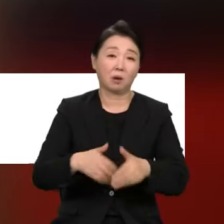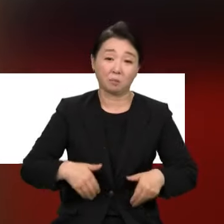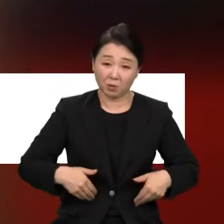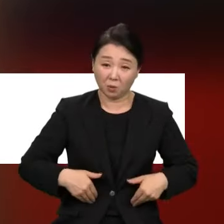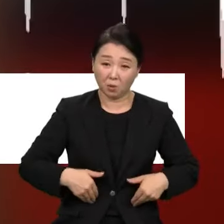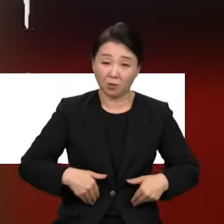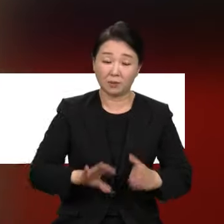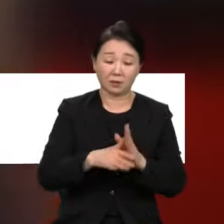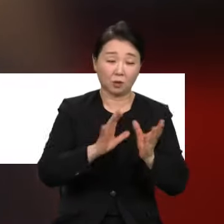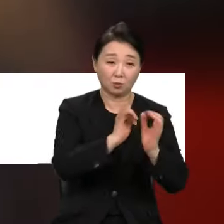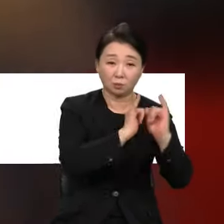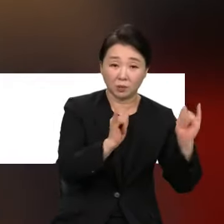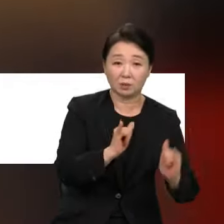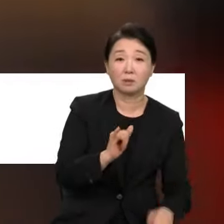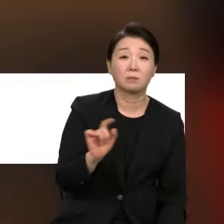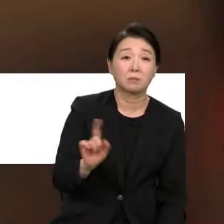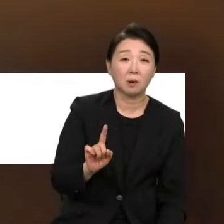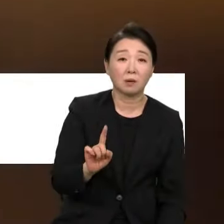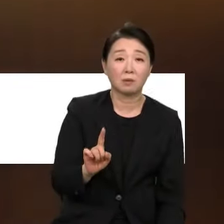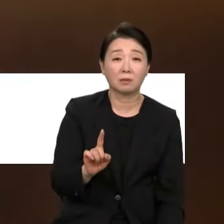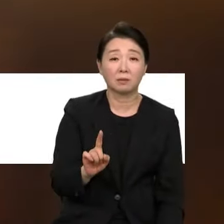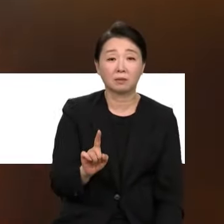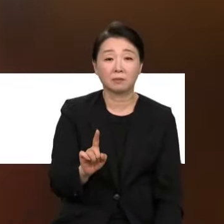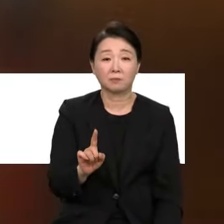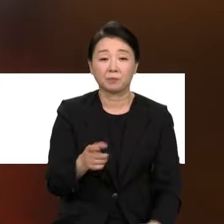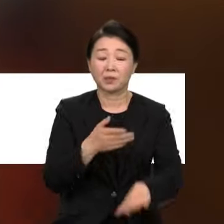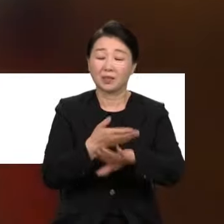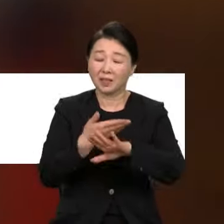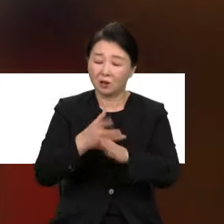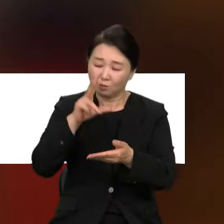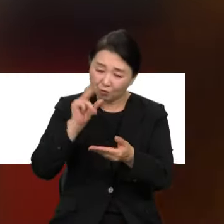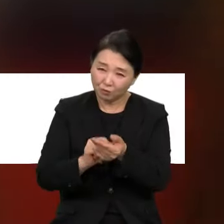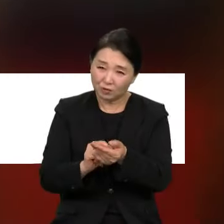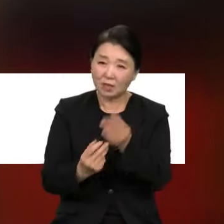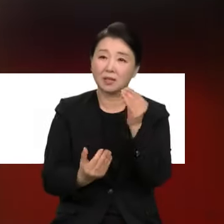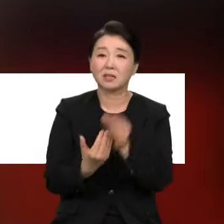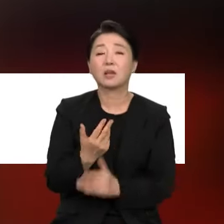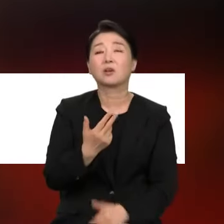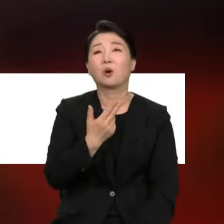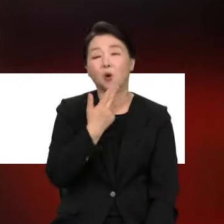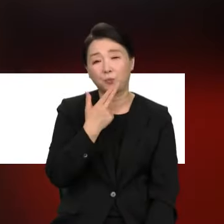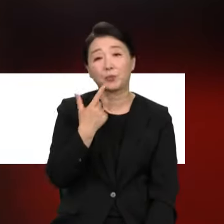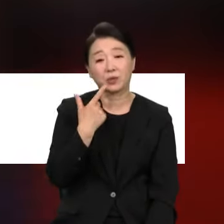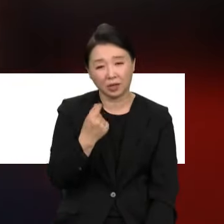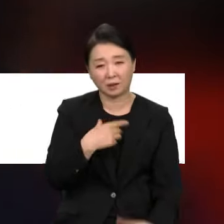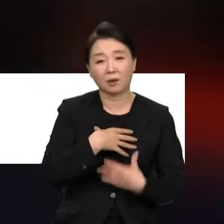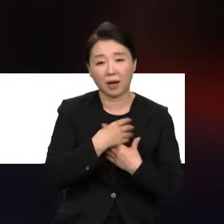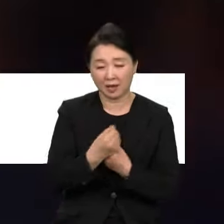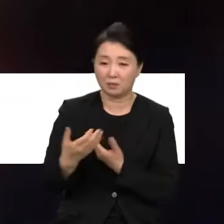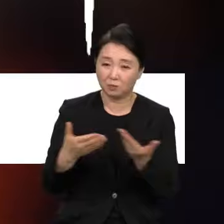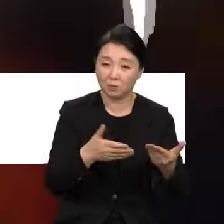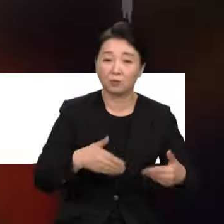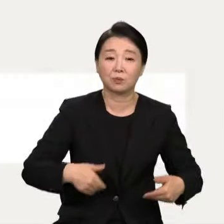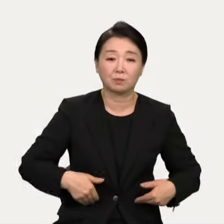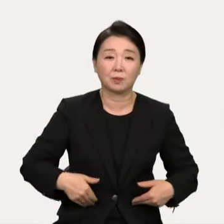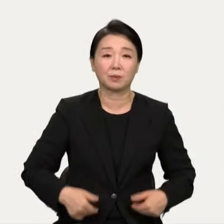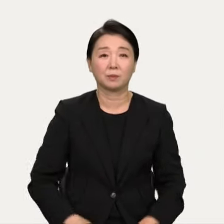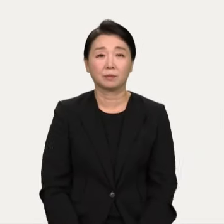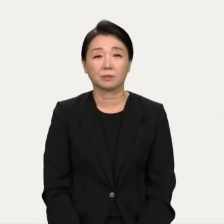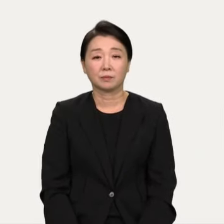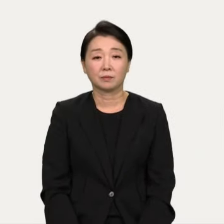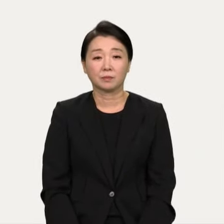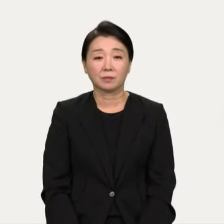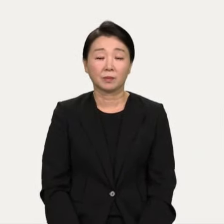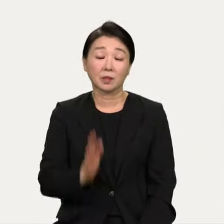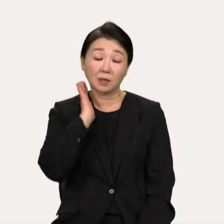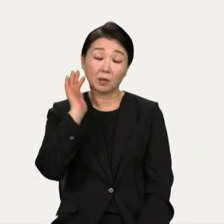아 다시 다른 그런 뭐 불미스러운 일이 안 생기겠구나 이렇게 안심을 시켜 줄 수 있는 하지만